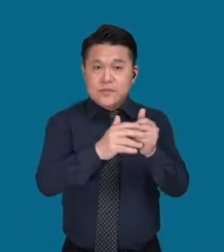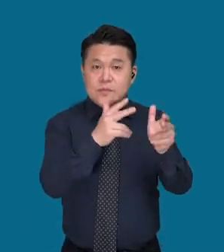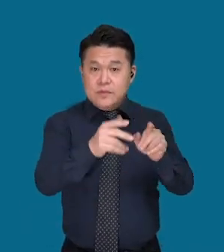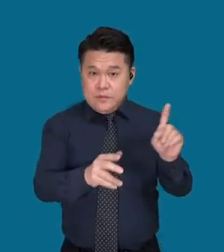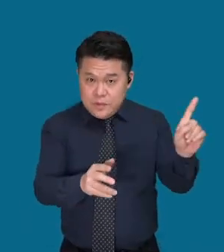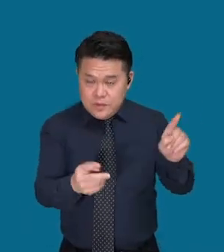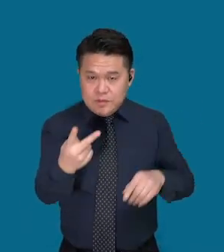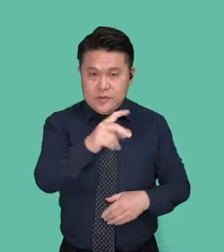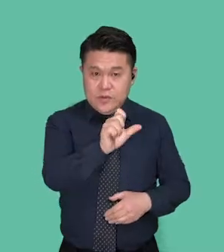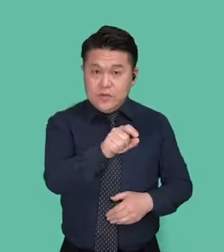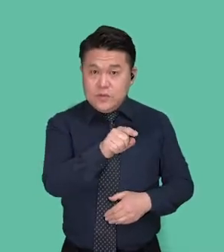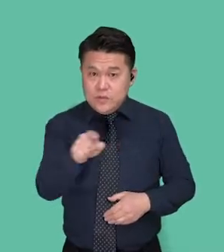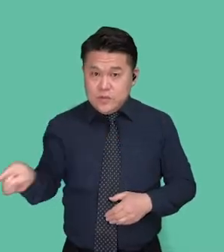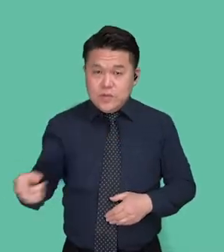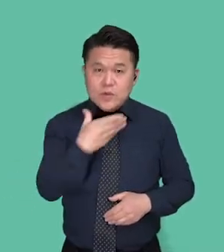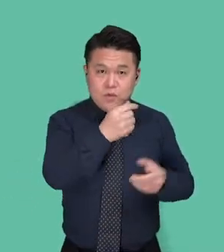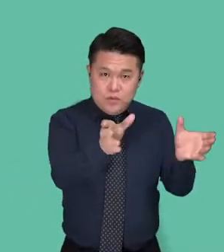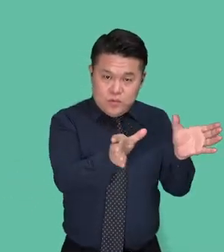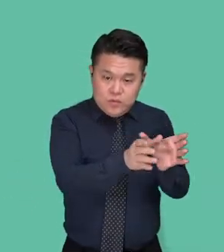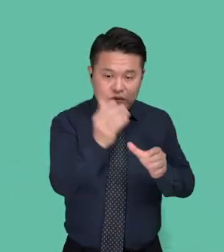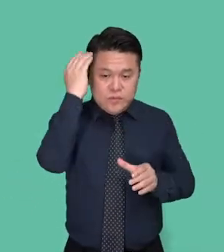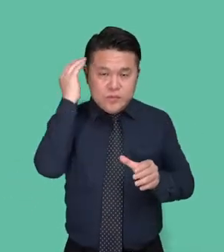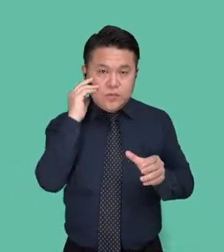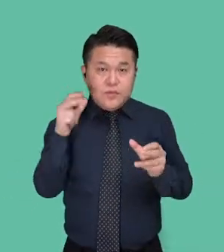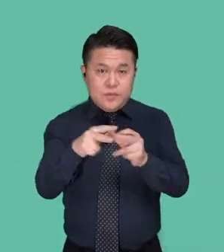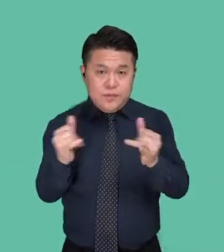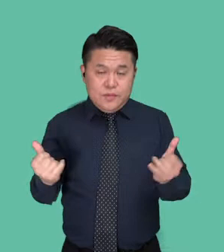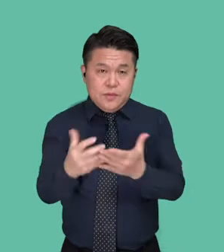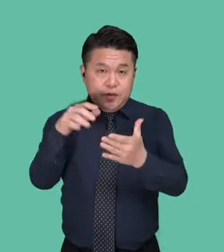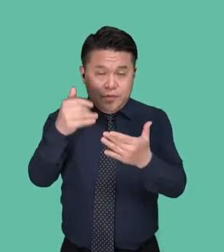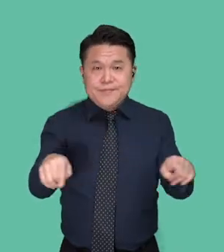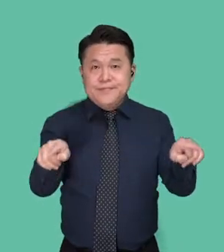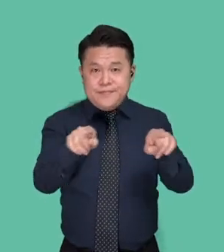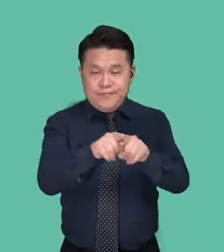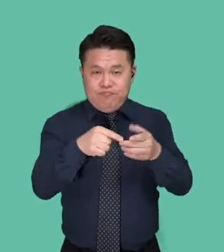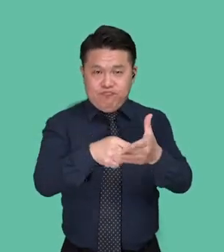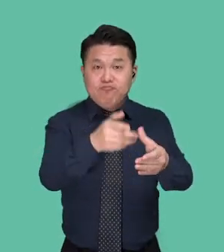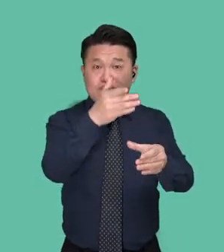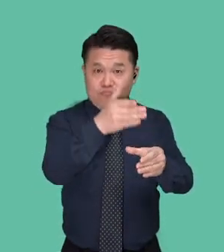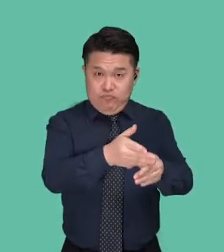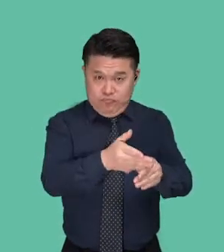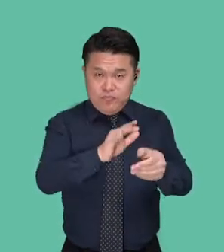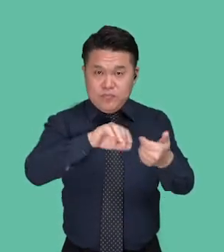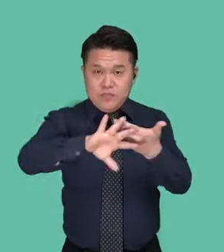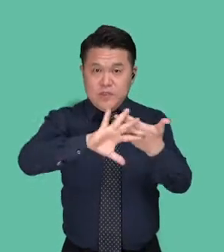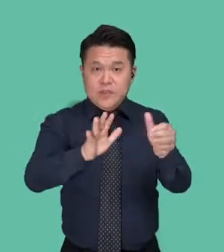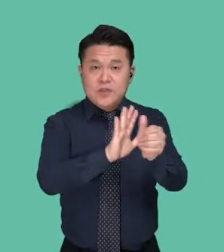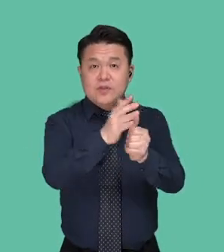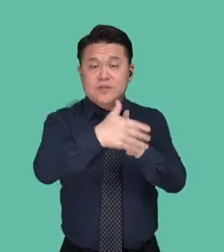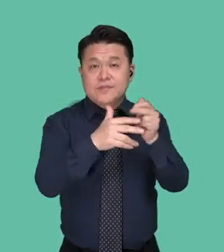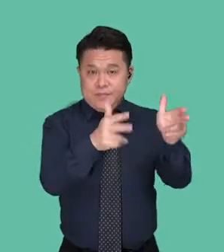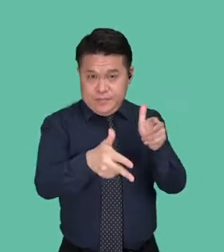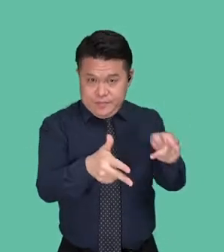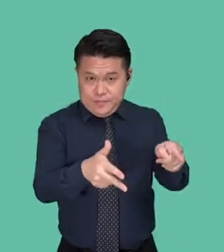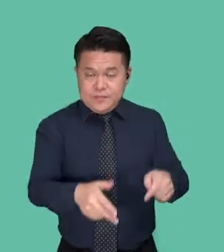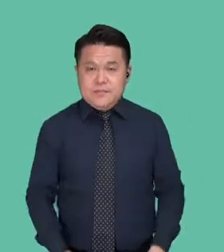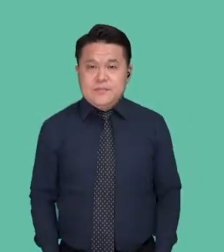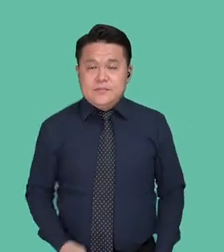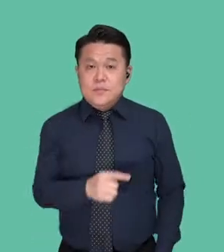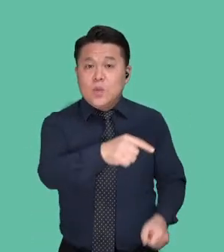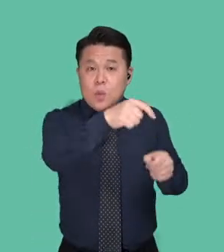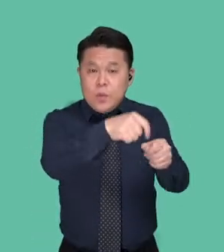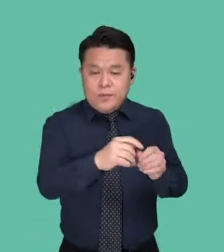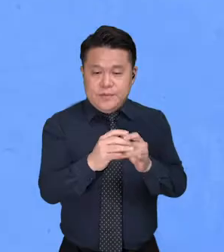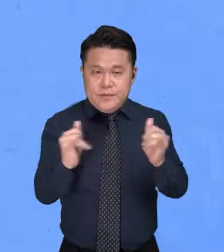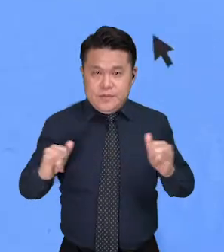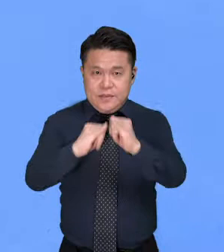국제장애인협력사업은 2015년부터 보건복지부와 한국장애인개발원이 함께 진행 중인 국제협력사업입니다. 이를